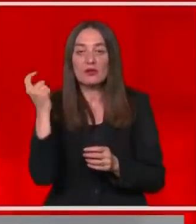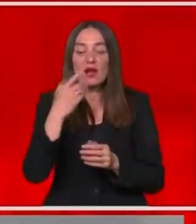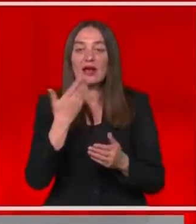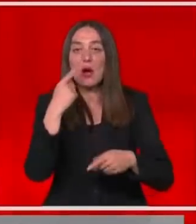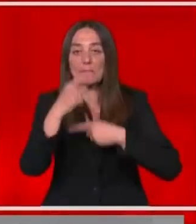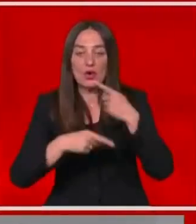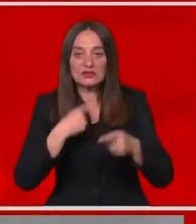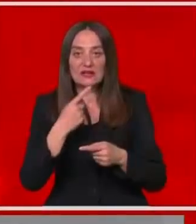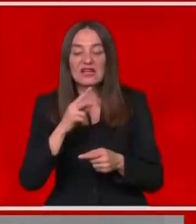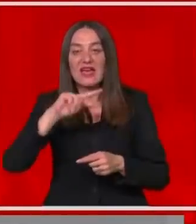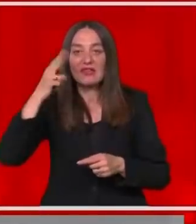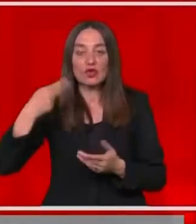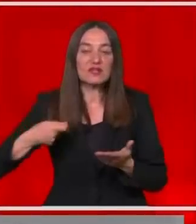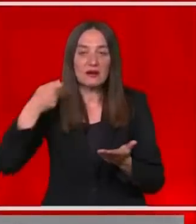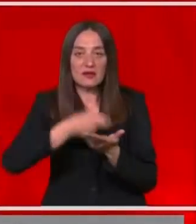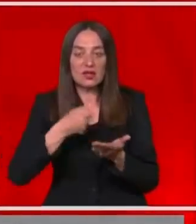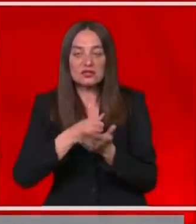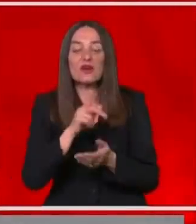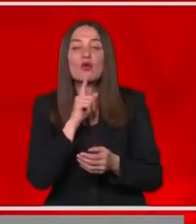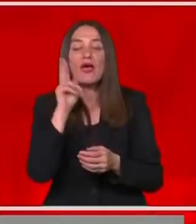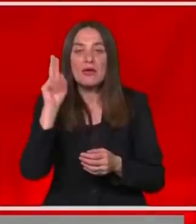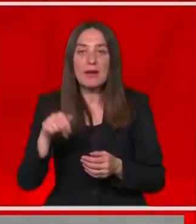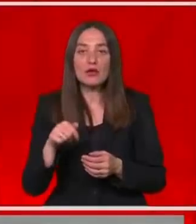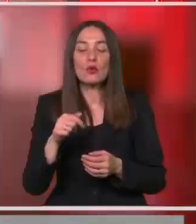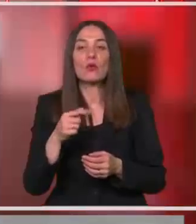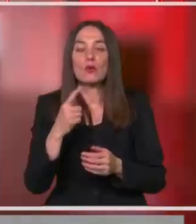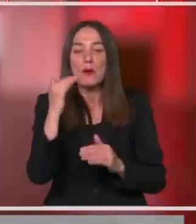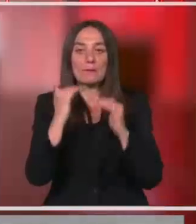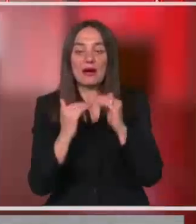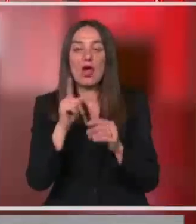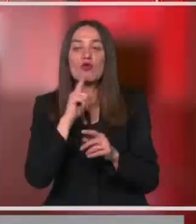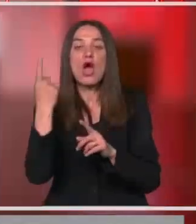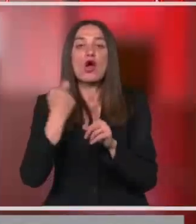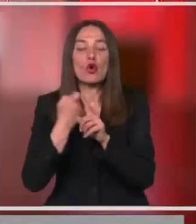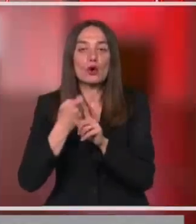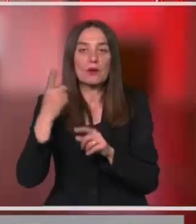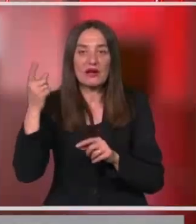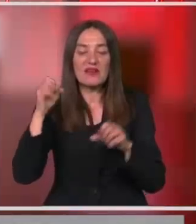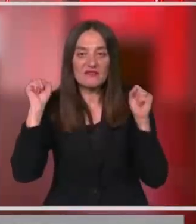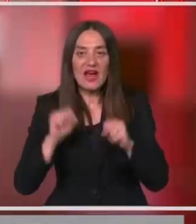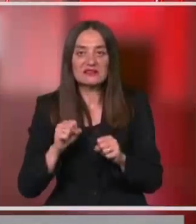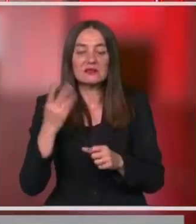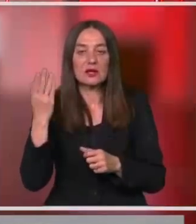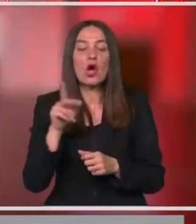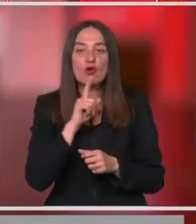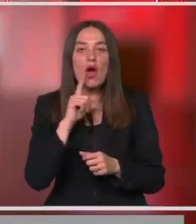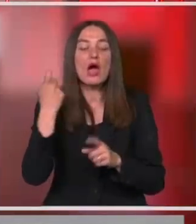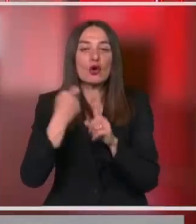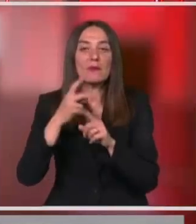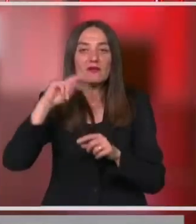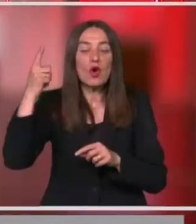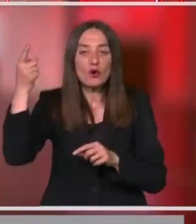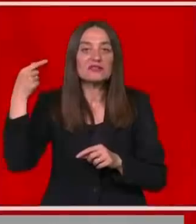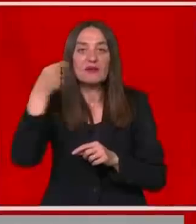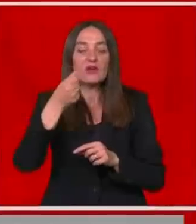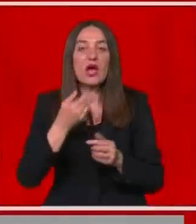posledica inostranih investicija i koje imaju parenta koji je korporativni parent, odnosno vlasnika koji je korporacija inostrana, oni se